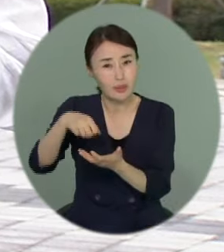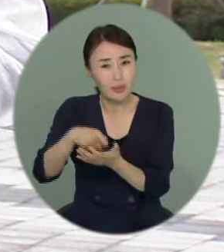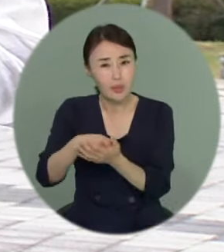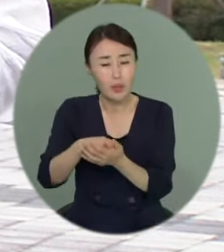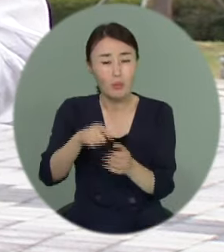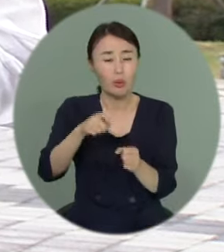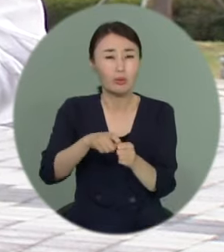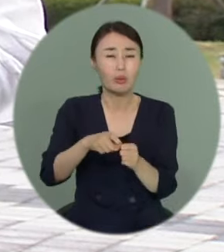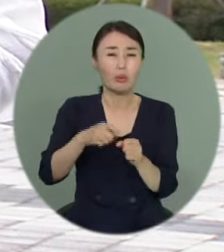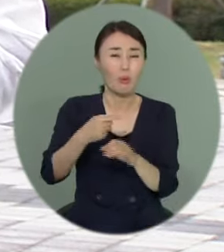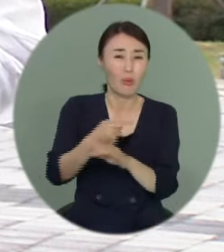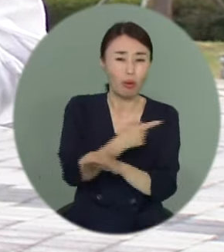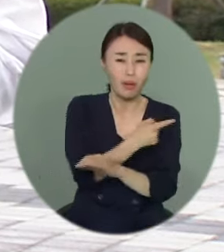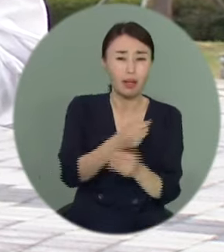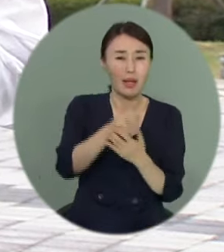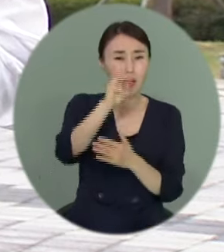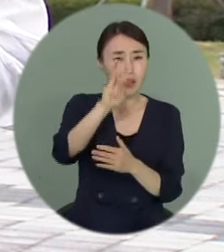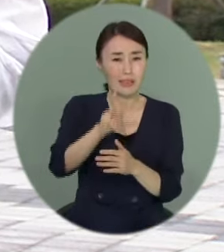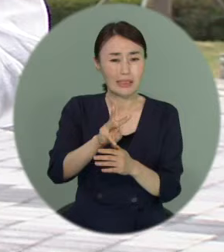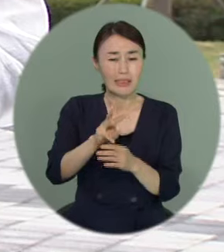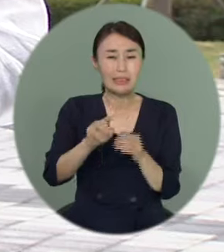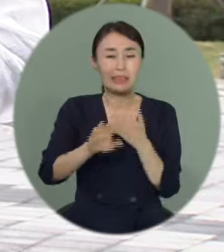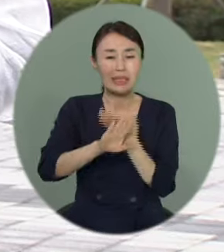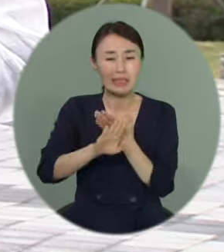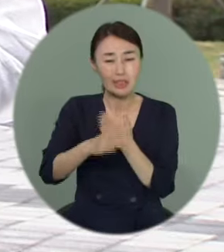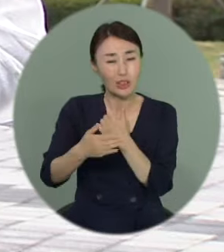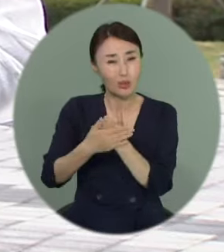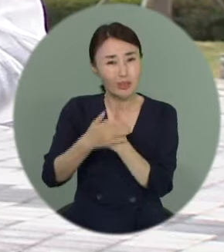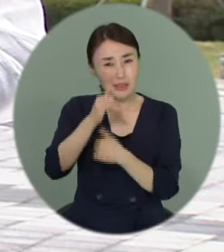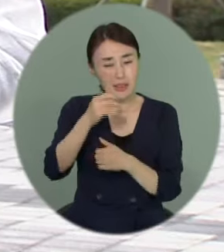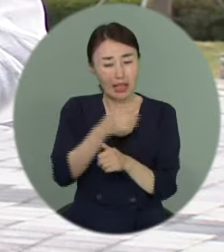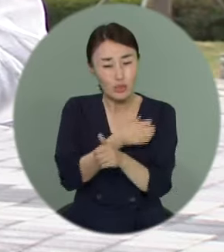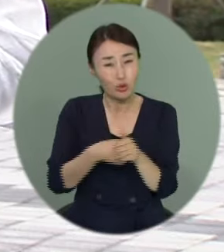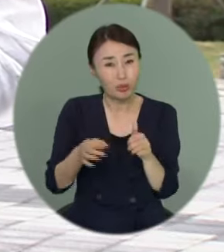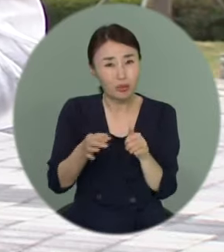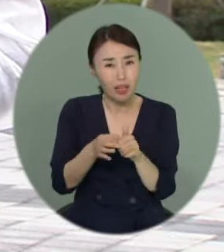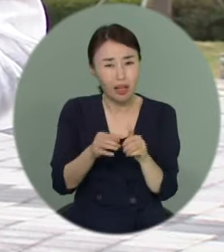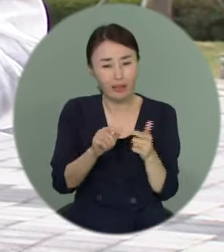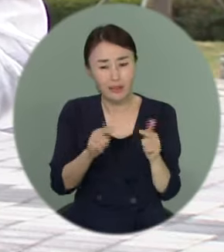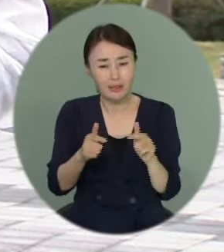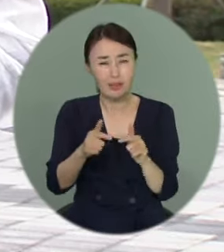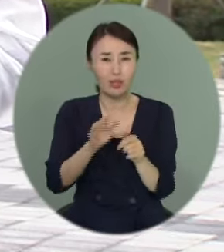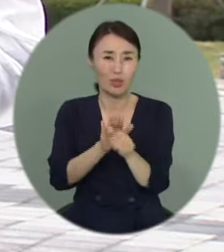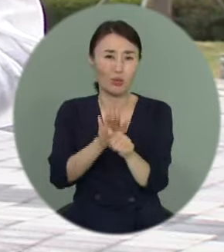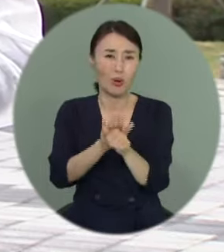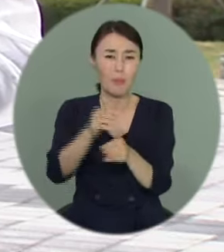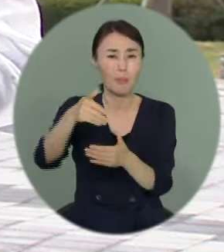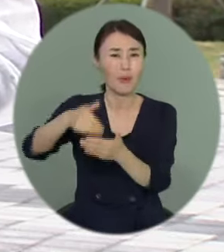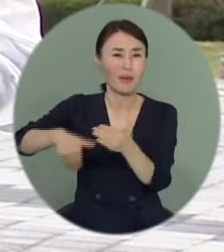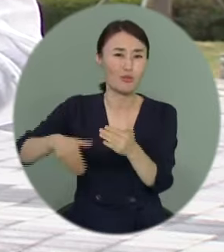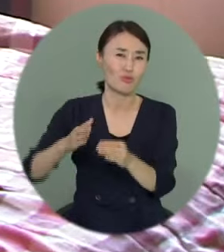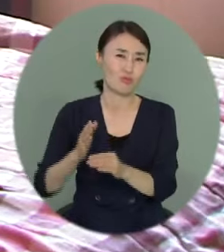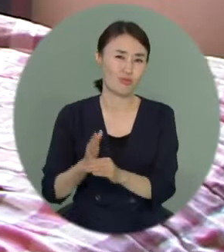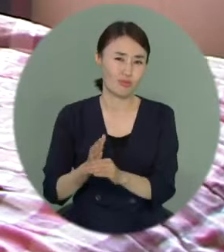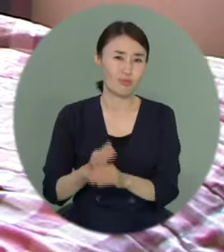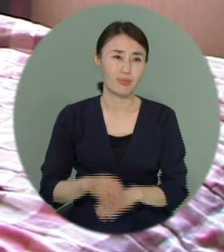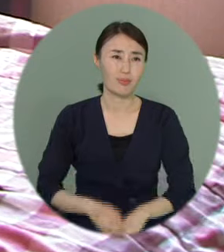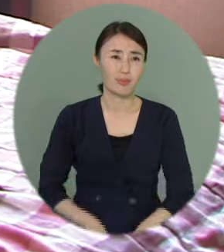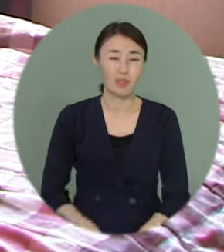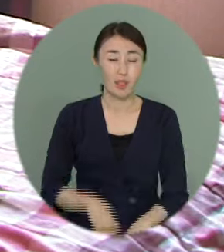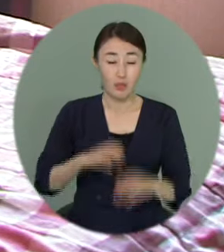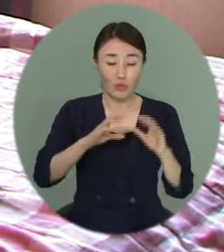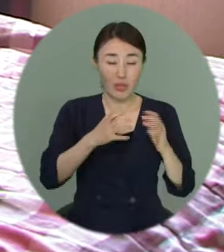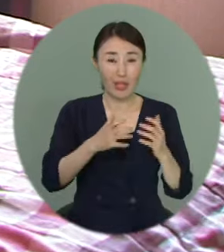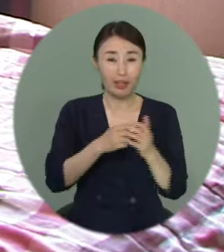취지와 다르게 광주시는 다른 지원을 받고 있다 이유로 기초생활 수급자 등을 지원 대상에서 제외시켰습니다